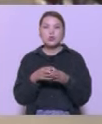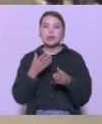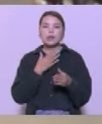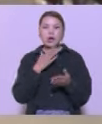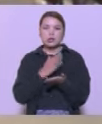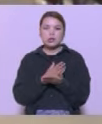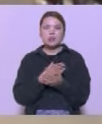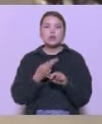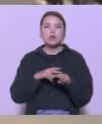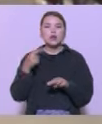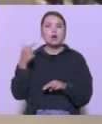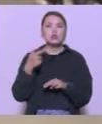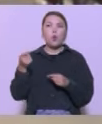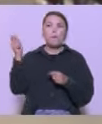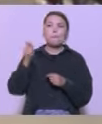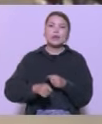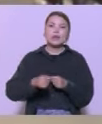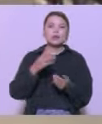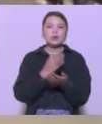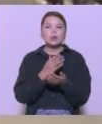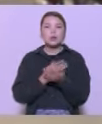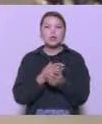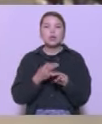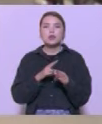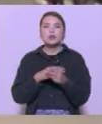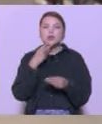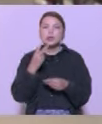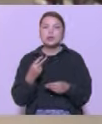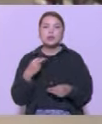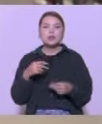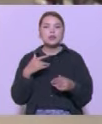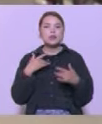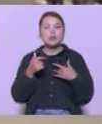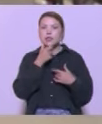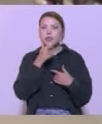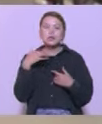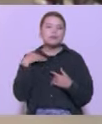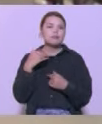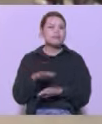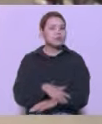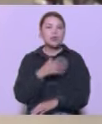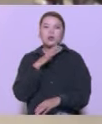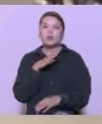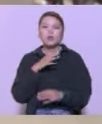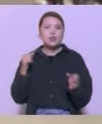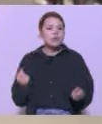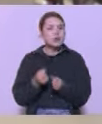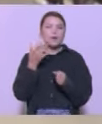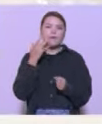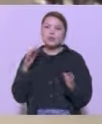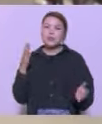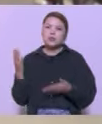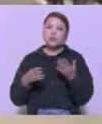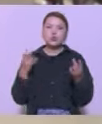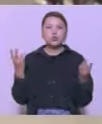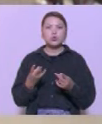солнечные приехали с Атырауской области. Настолько был насыщенный концерт, и я просто в восторге. Я всегда поддерживаю такие коллективы.